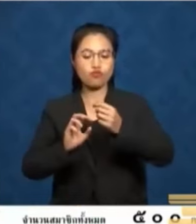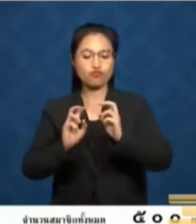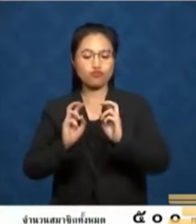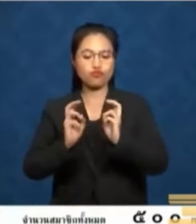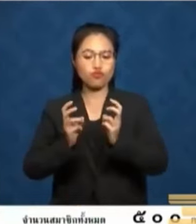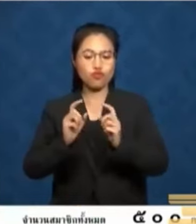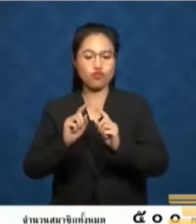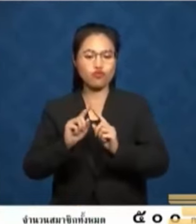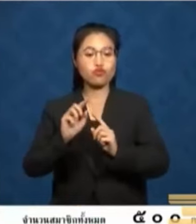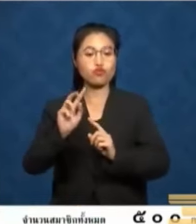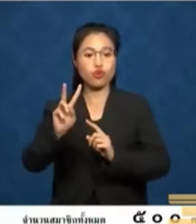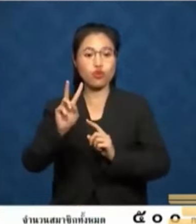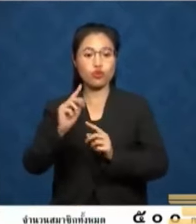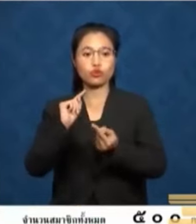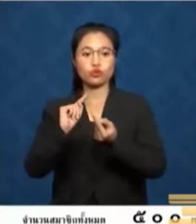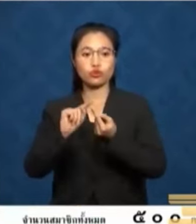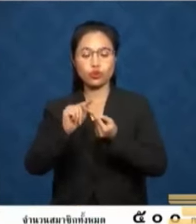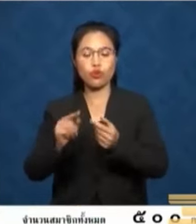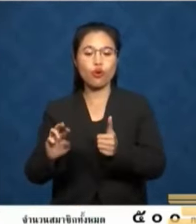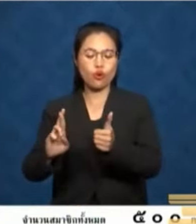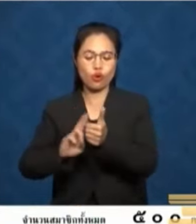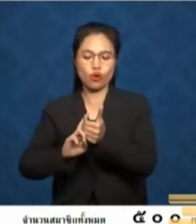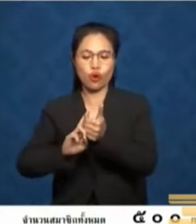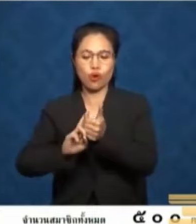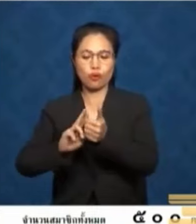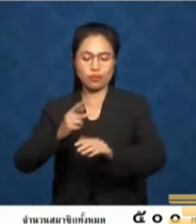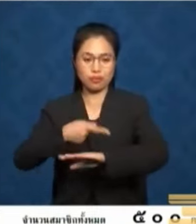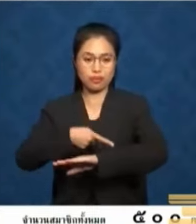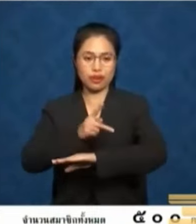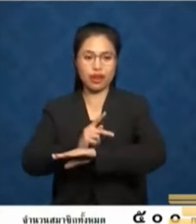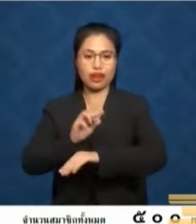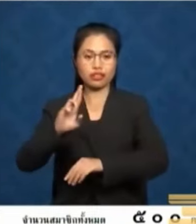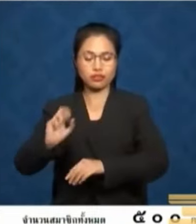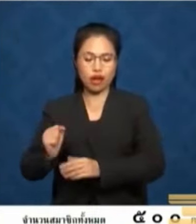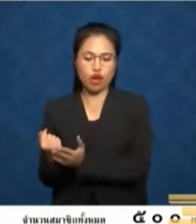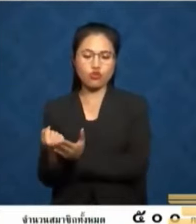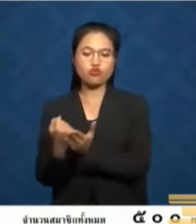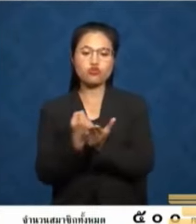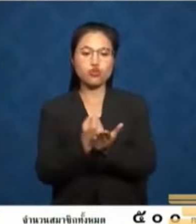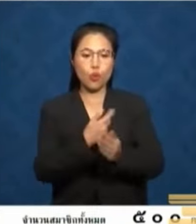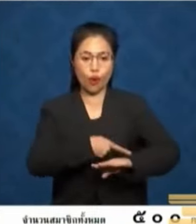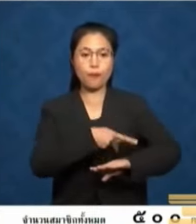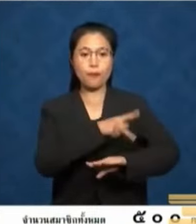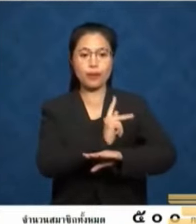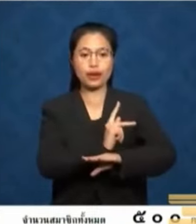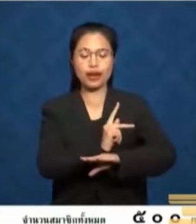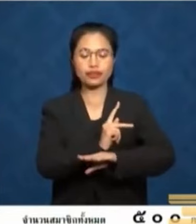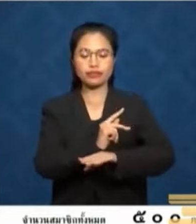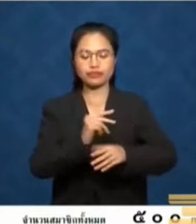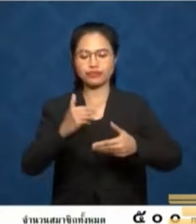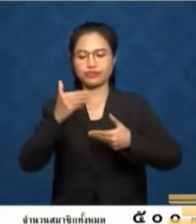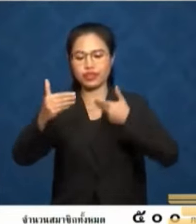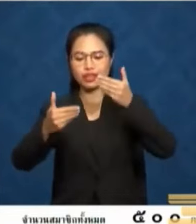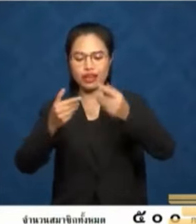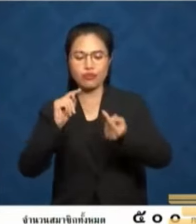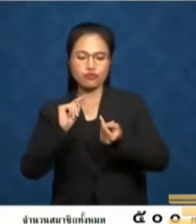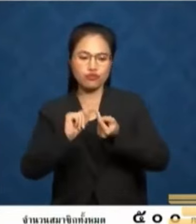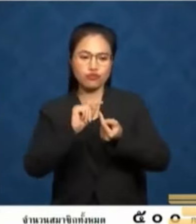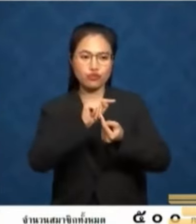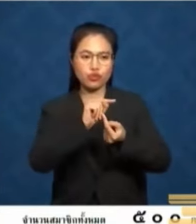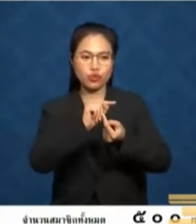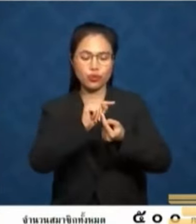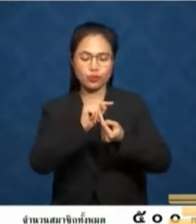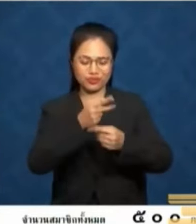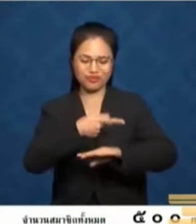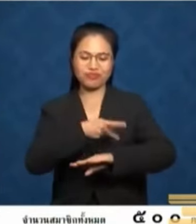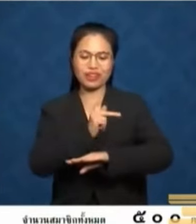บังคับรองประธานสภามีหน้าที่และอำนาจช่วยประธานสภาในกิจการอันเป็นหน้าที่และอำนาจของ